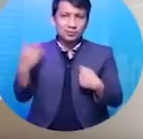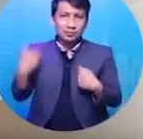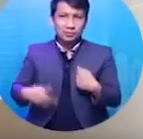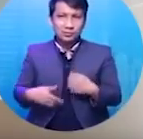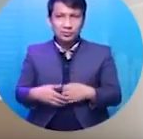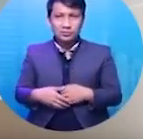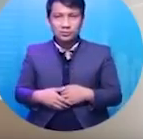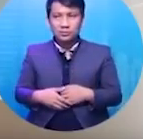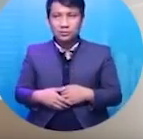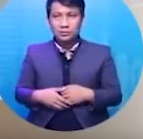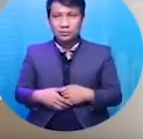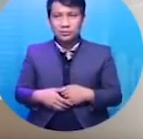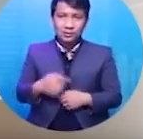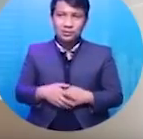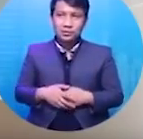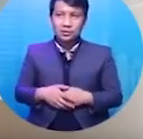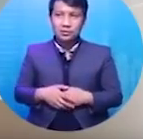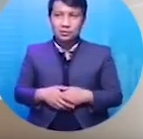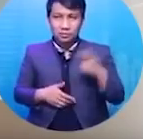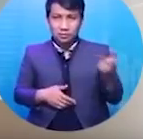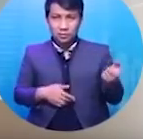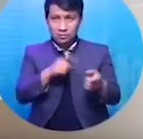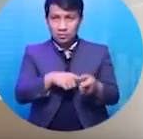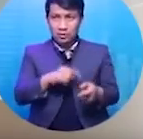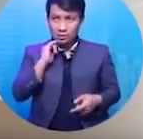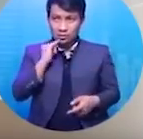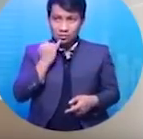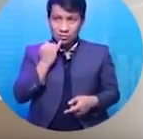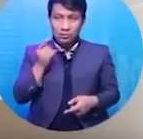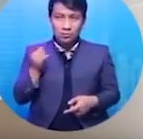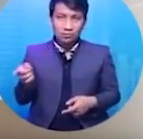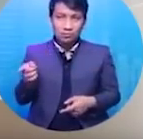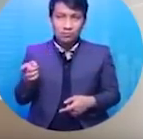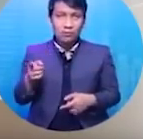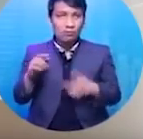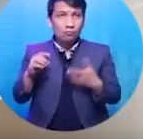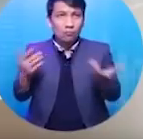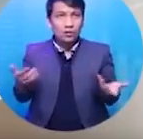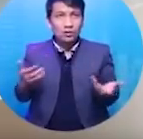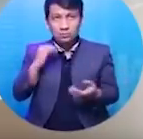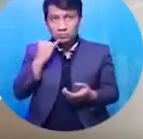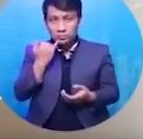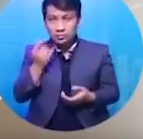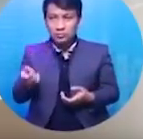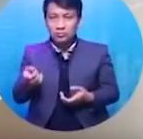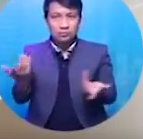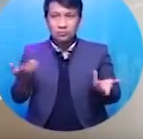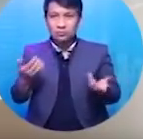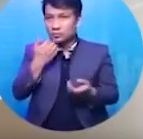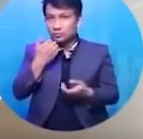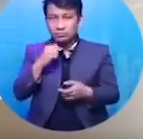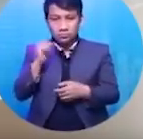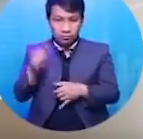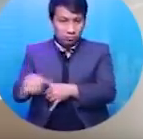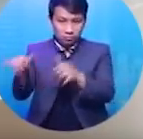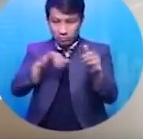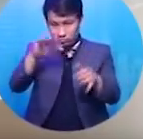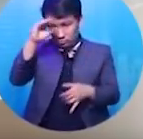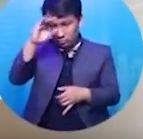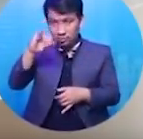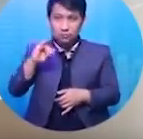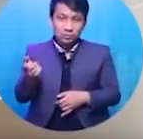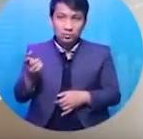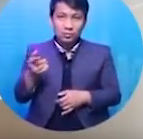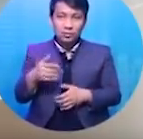masama pagka ako minapupuna sa kanila. Kayo rin po, nagsiselos sa kanya na wala nang pagbabasehan at lahat daw ng lalaki, pinagsiselosan mo rin sa